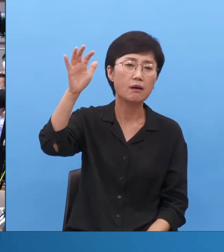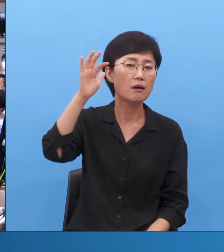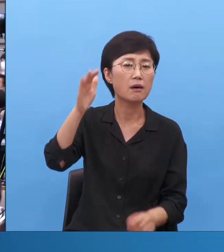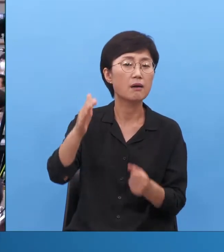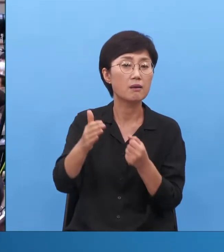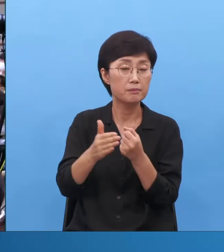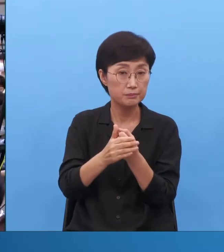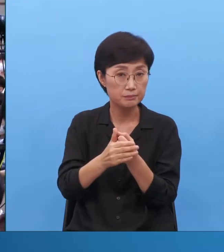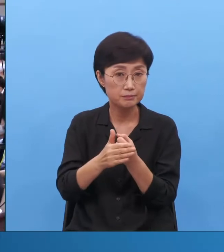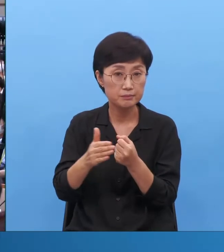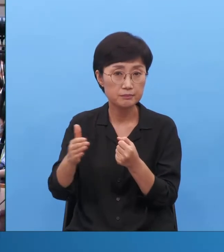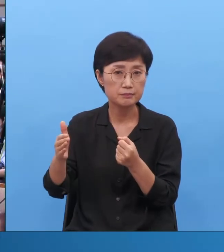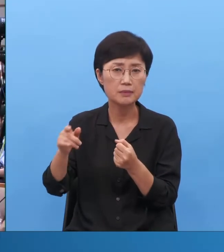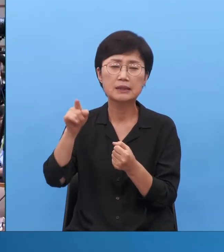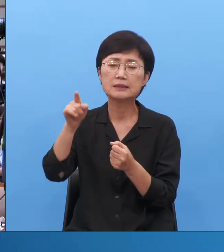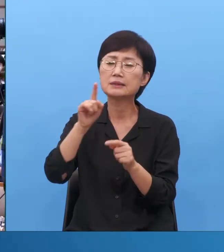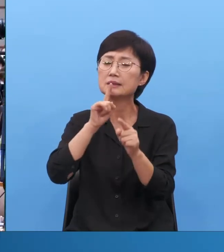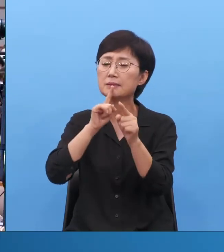목말라